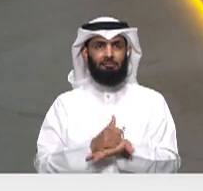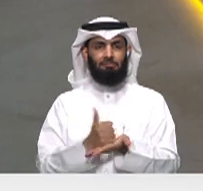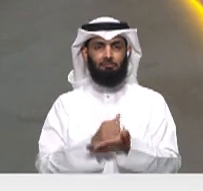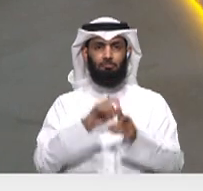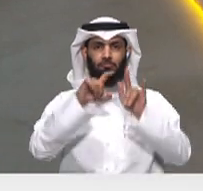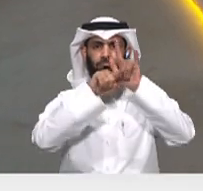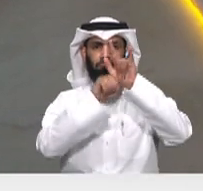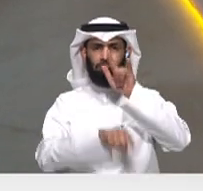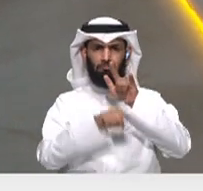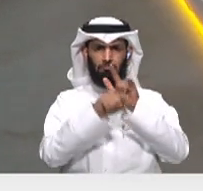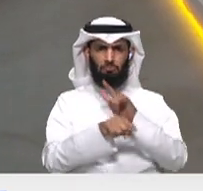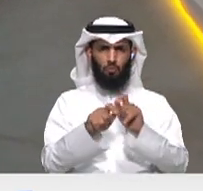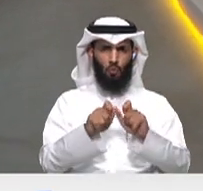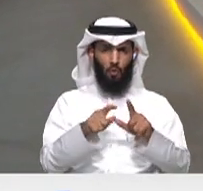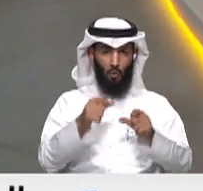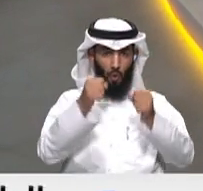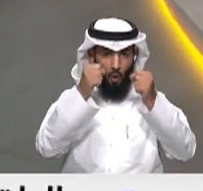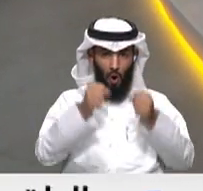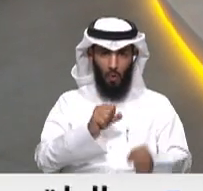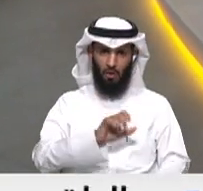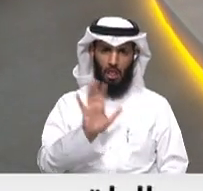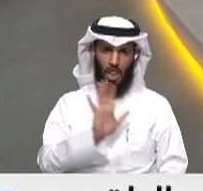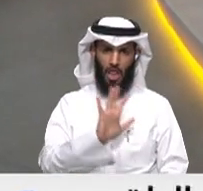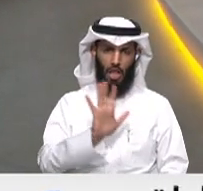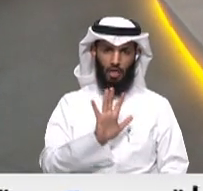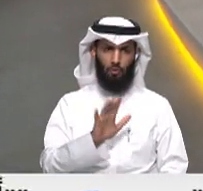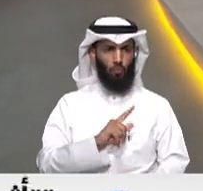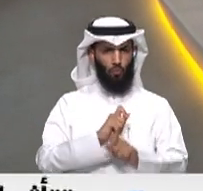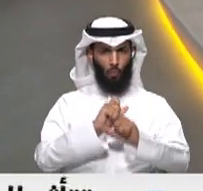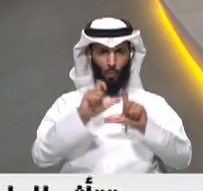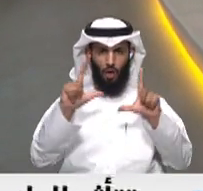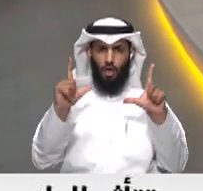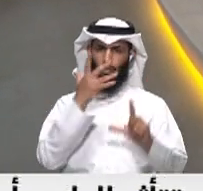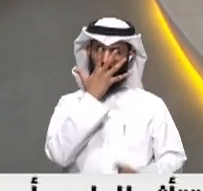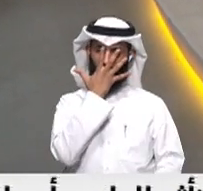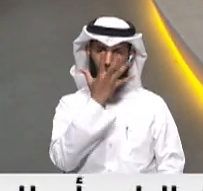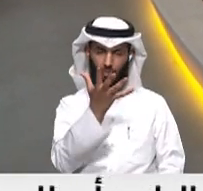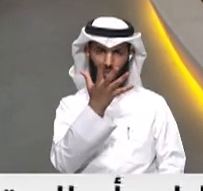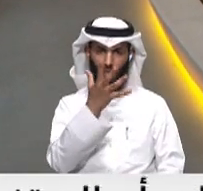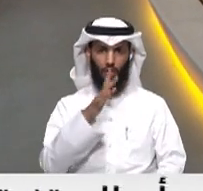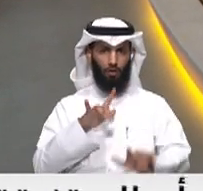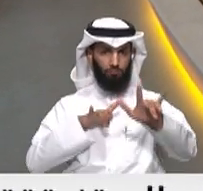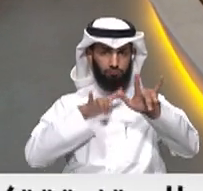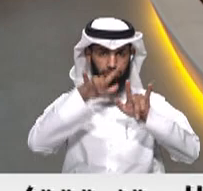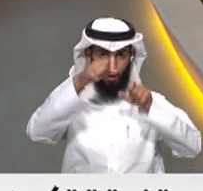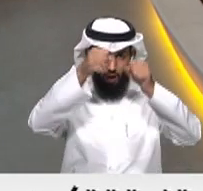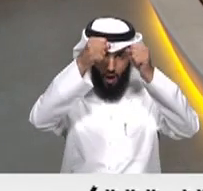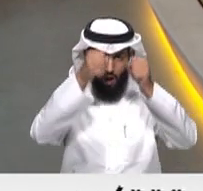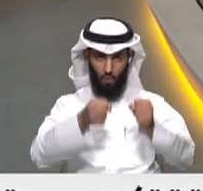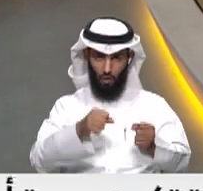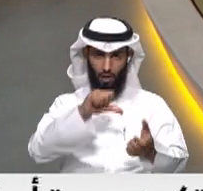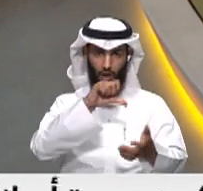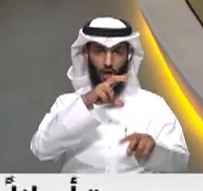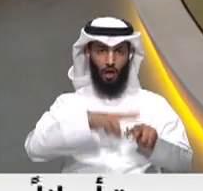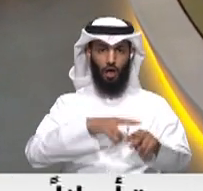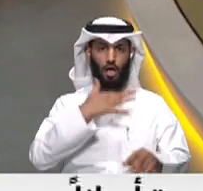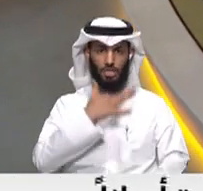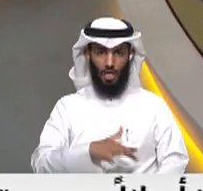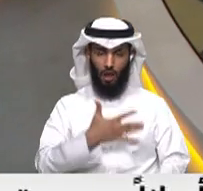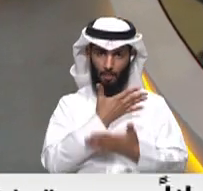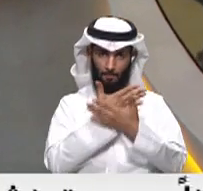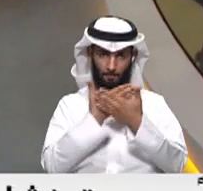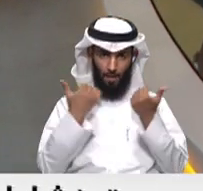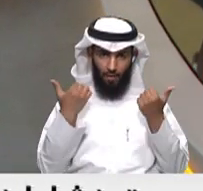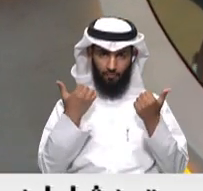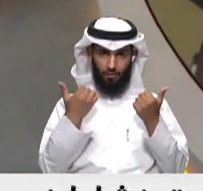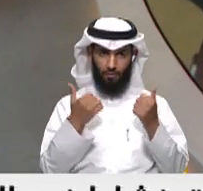ليس بمستوى يعني الحدث، لنقول يعني لنكن صريحين وواقعين في ذلك. الآن بعد هجوم مباشر